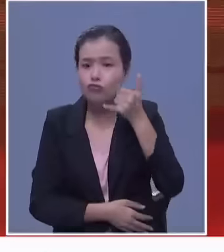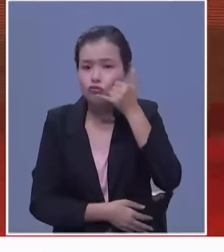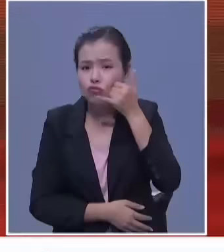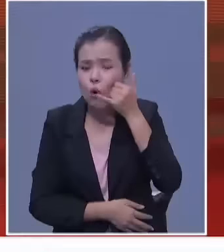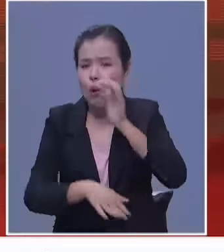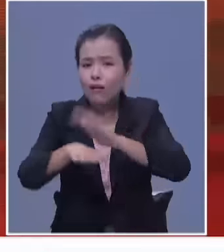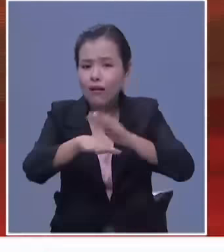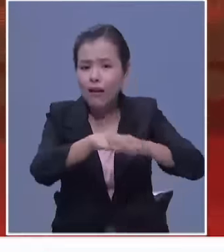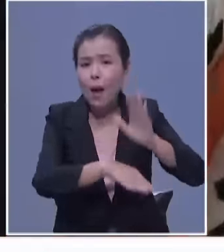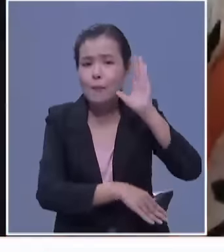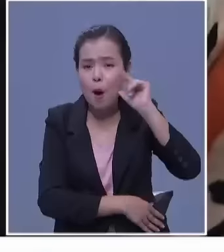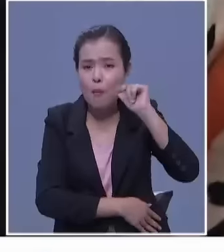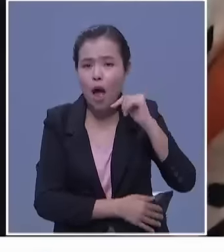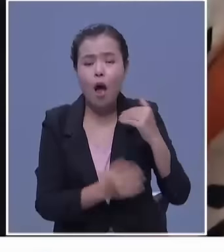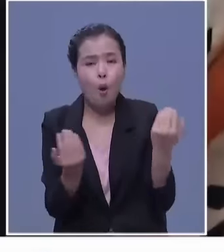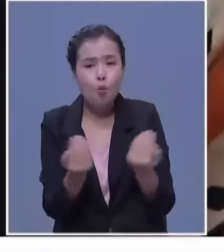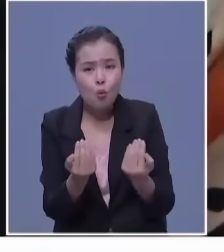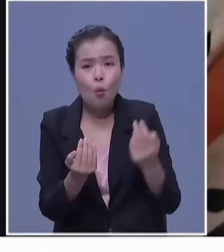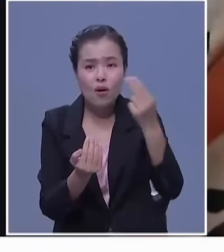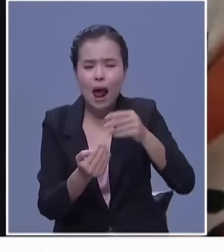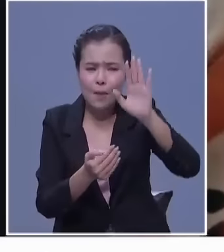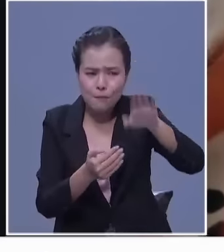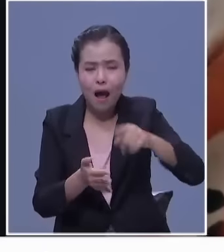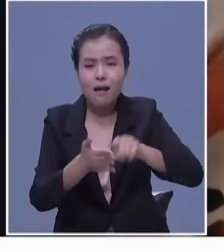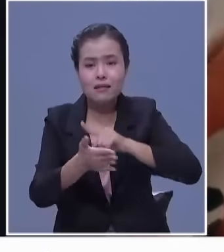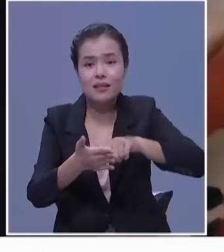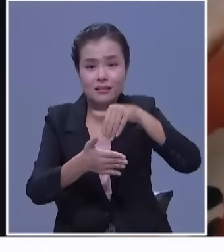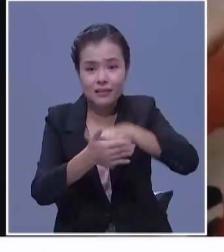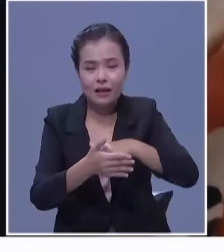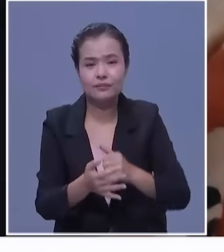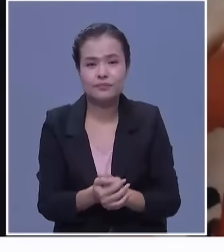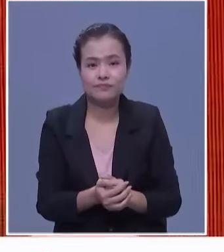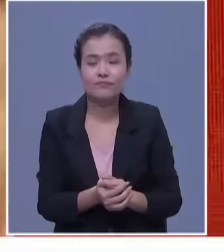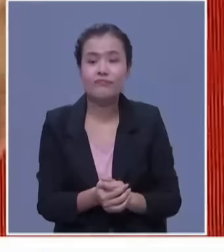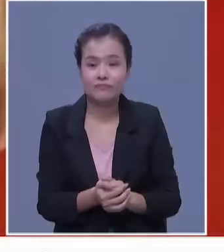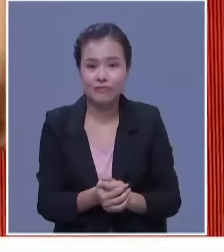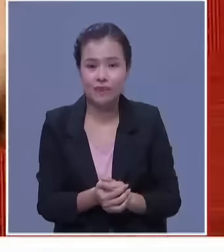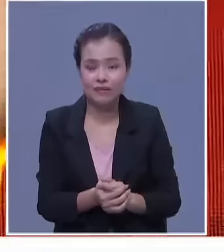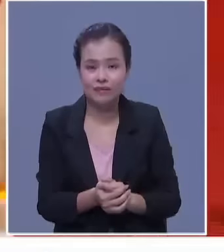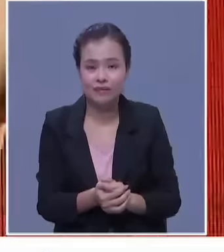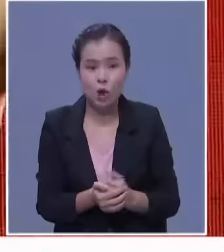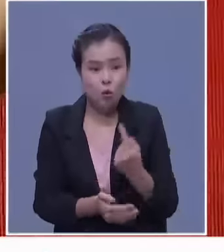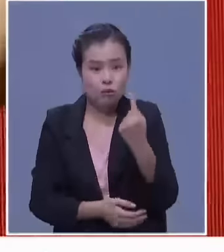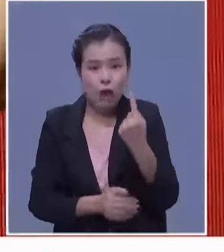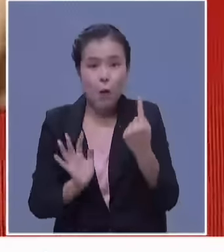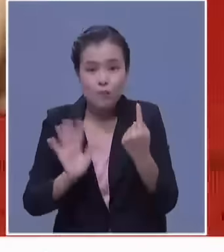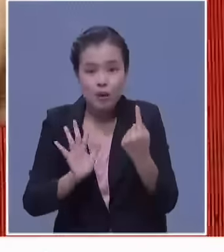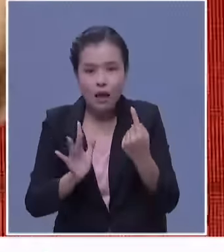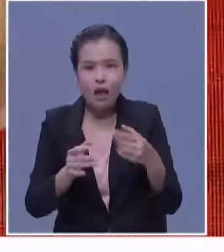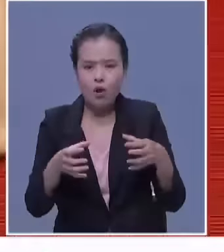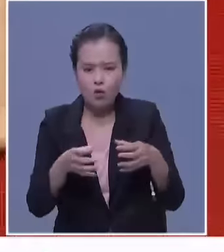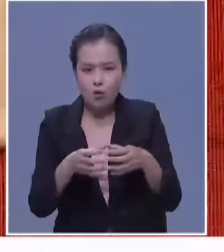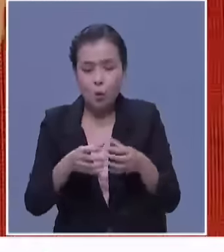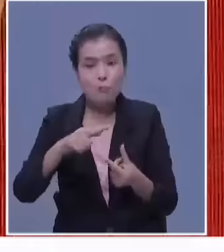ตามพ่อแม่ลูกหลานกลับมาเลือกตั้งนะครับถ้าเลือกคุณชัยรัตน์ไม่ใช่ได้แค่คนเดียวนะจะได้ทั้งพรค